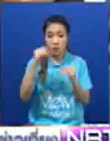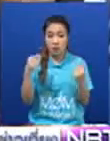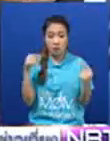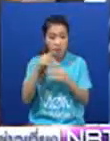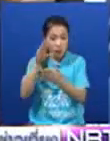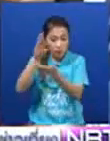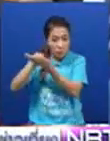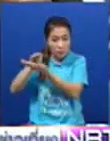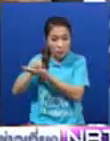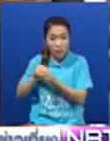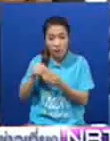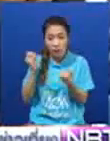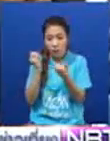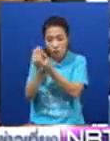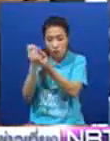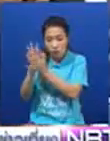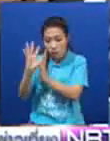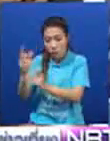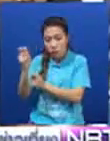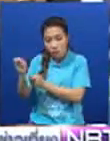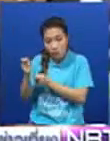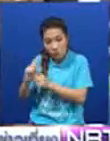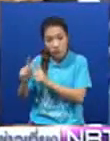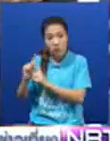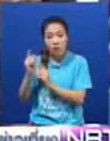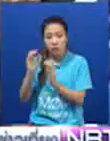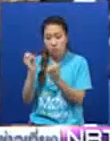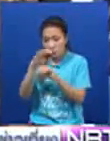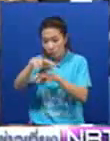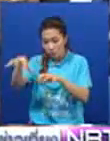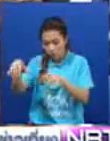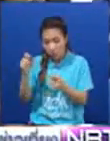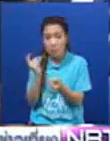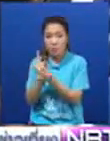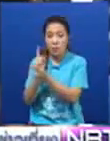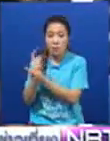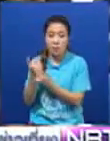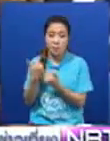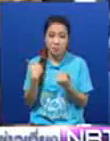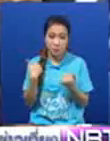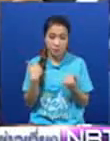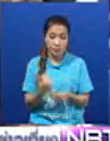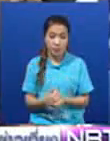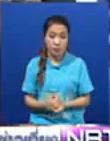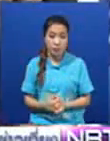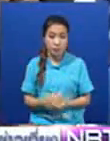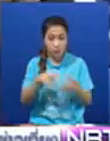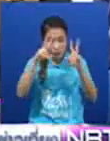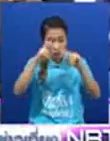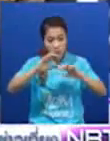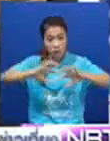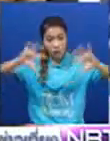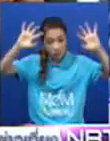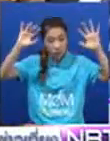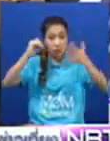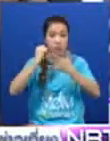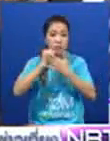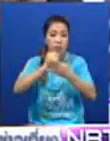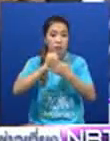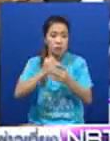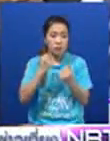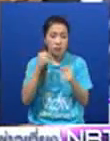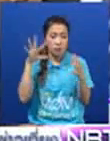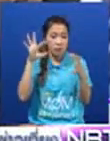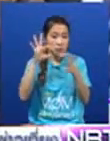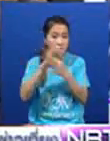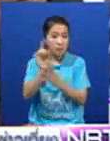ข้อมูลเรื่องความเสียหายของเกษตรกรในทุกกลุ่ม ผลกระทบอะไรก็ตามเนี่ยสิ่งที่รัฐบาลทำอยู่ก็คือว่าเรื่อง